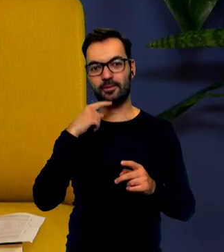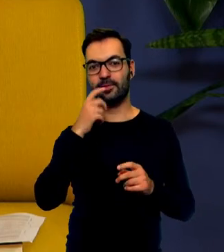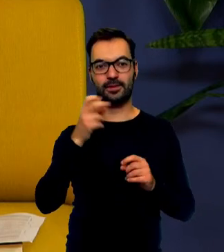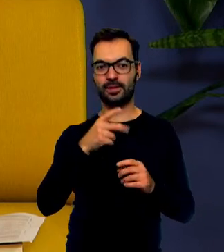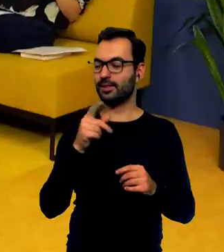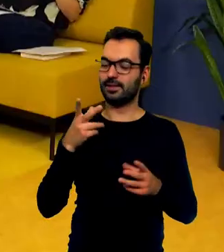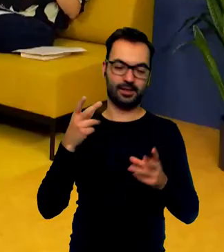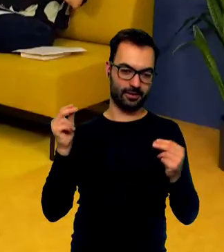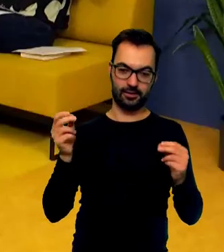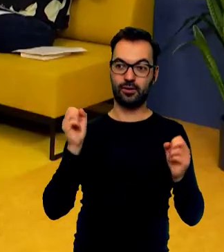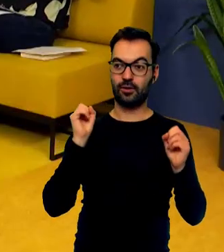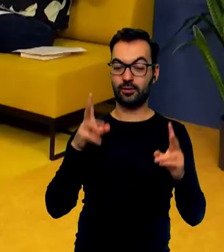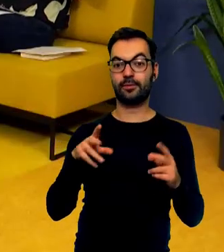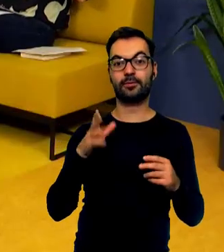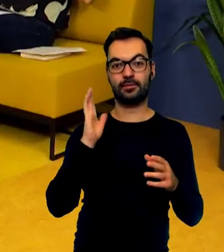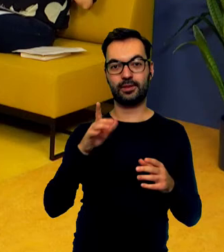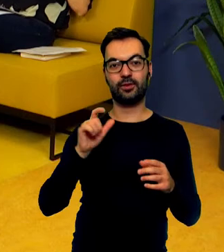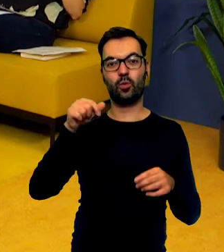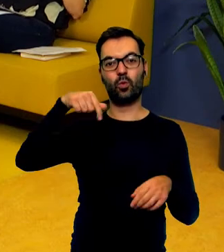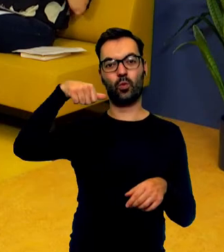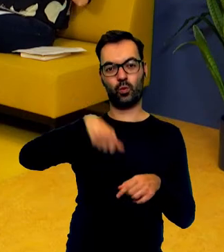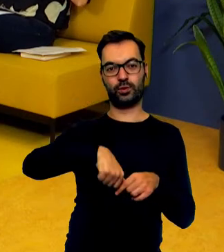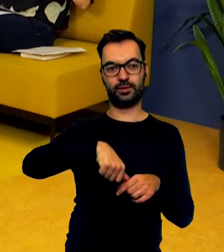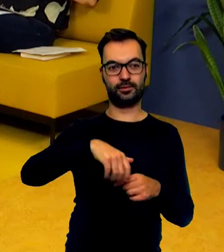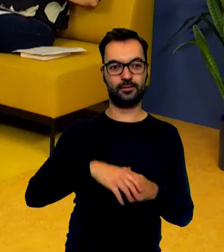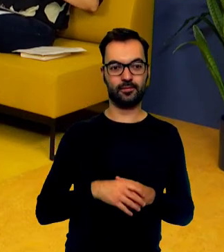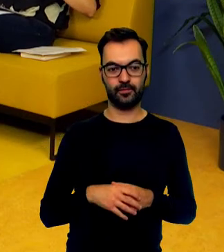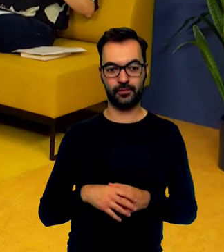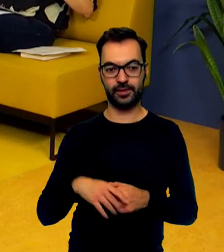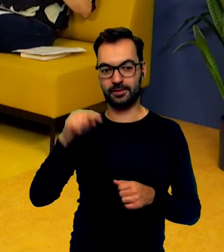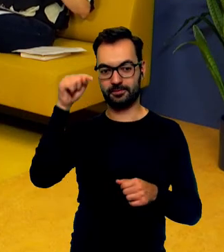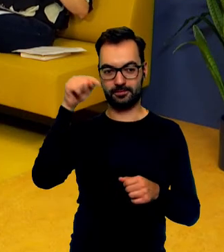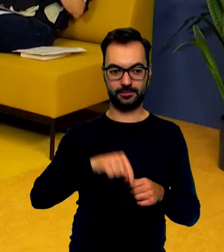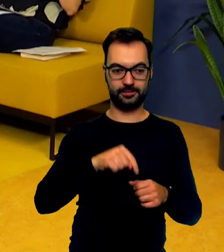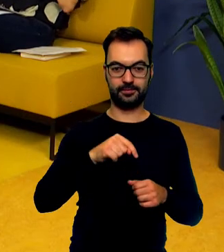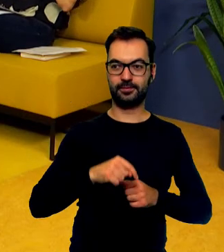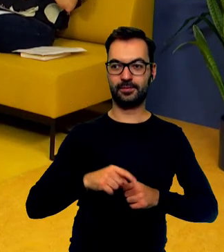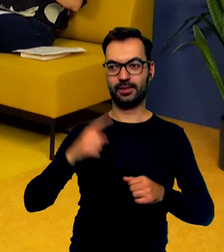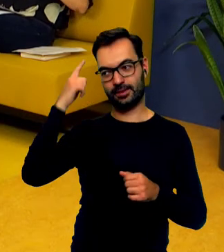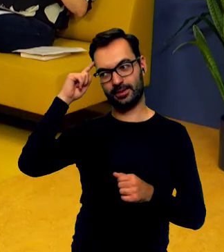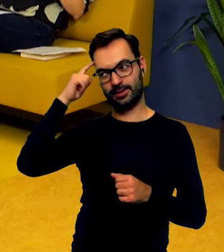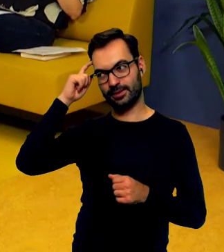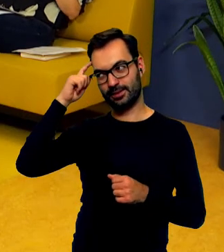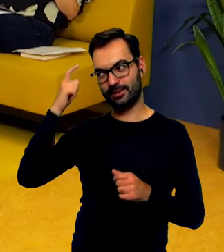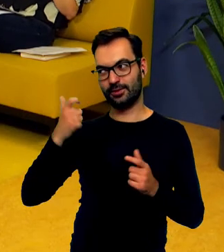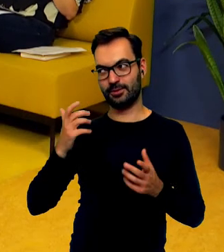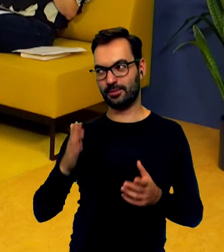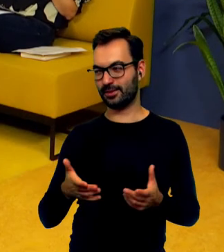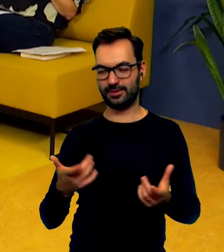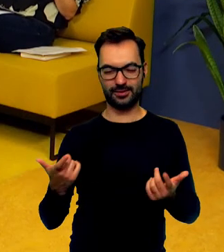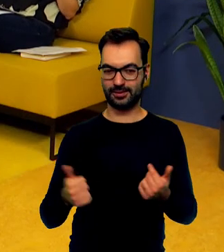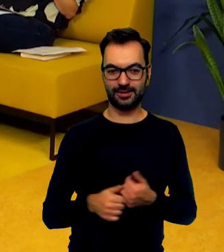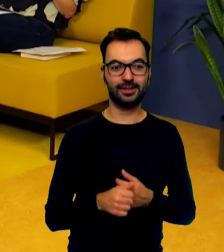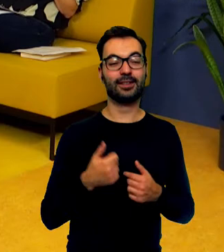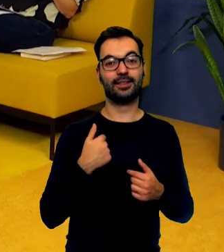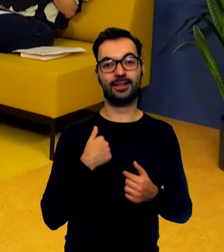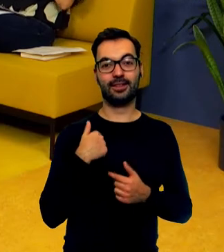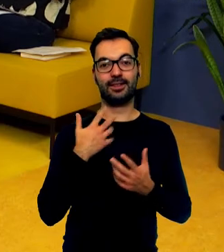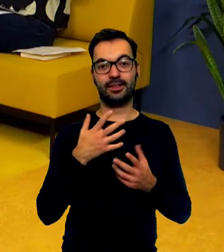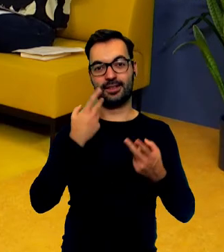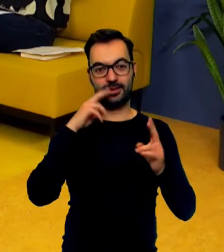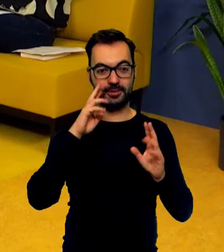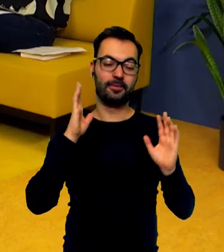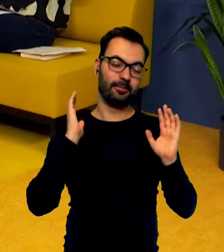nie, powiedział, że nie. Powiedziałam mu tylko, że będzie guzik, będzie teraz przyciskanie, myślę od będzie początku, quiz. Co to będzie? No,